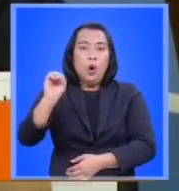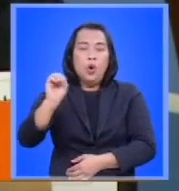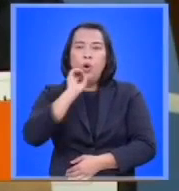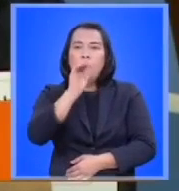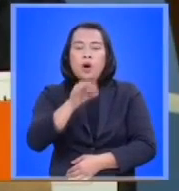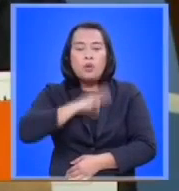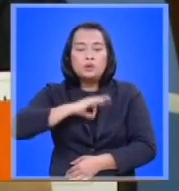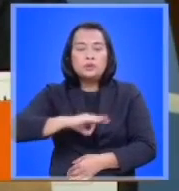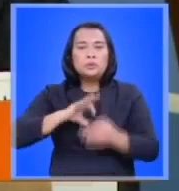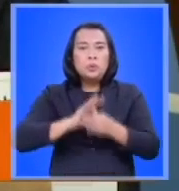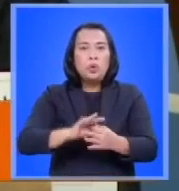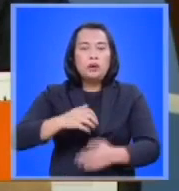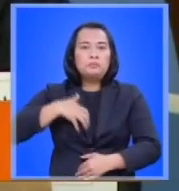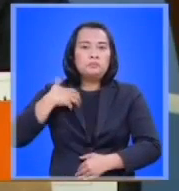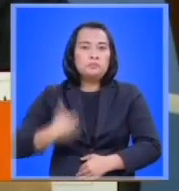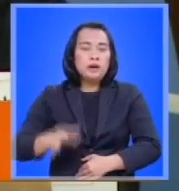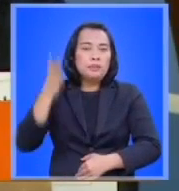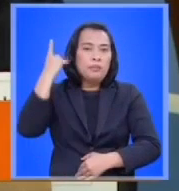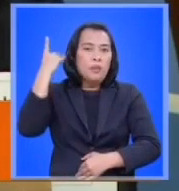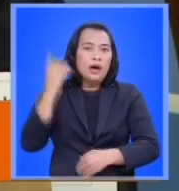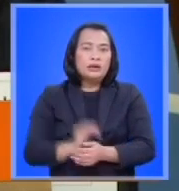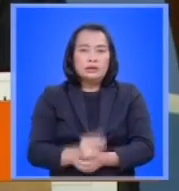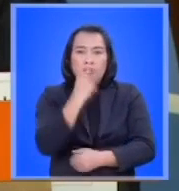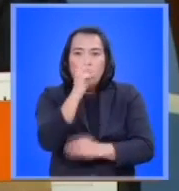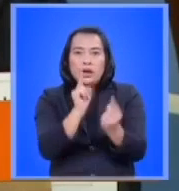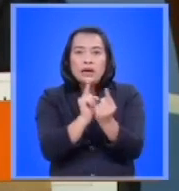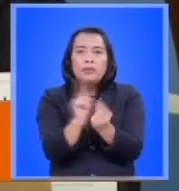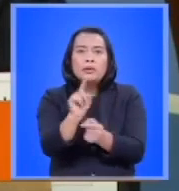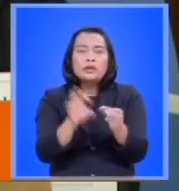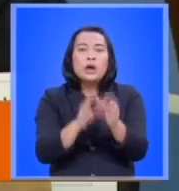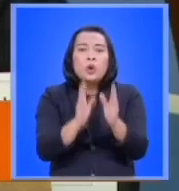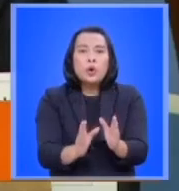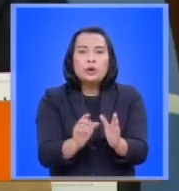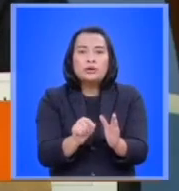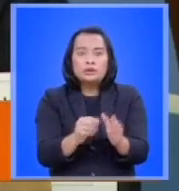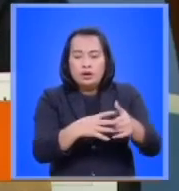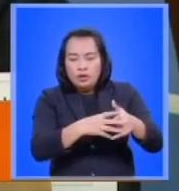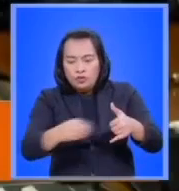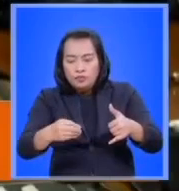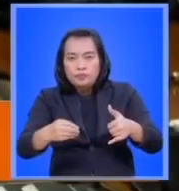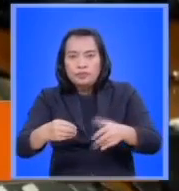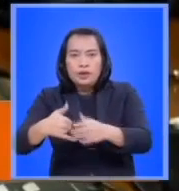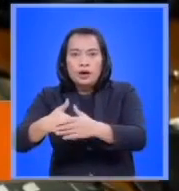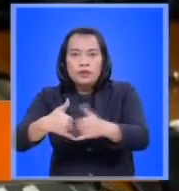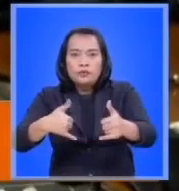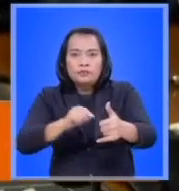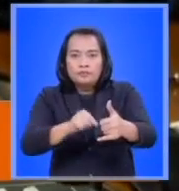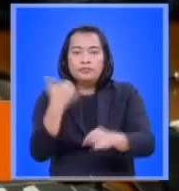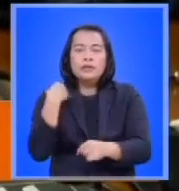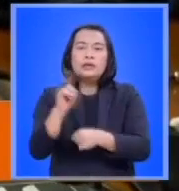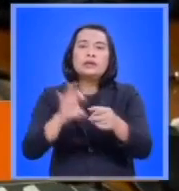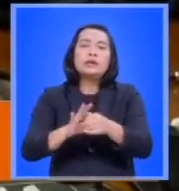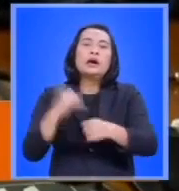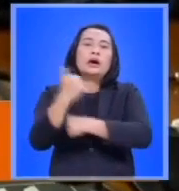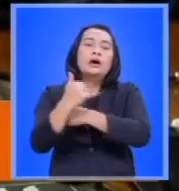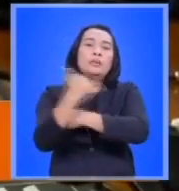ความกังวลถึงเรื่องนี้เมื่อวานนี้ค่ะหลังจากที่พบการติดต่อจากคนสู่คนของไวรัสอู่ฮั่นนอกประเทศจีนในบางประ